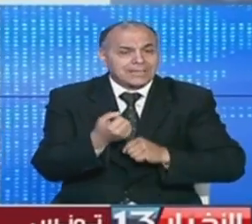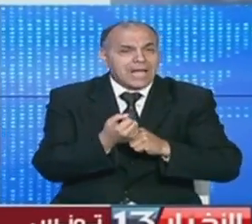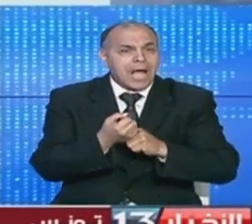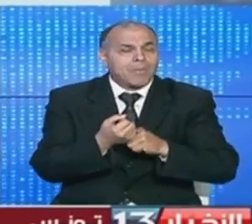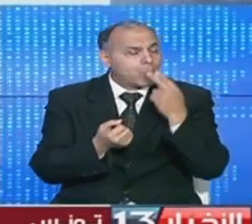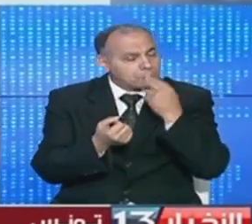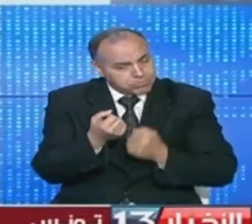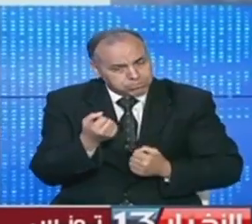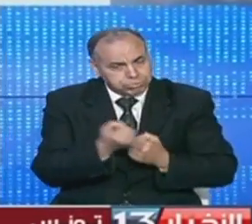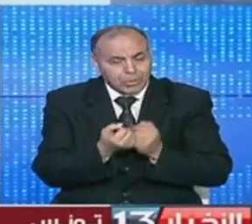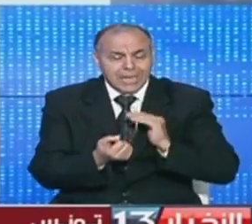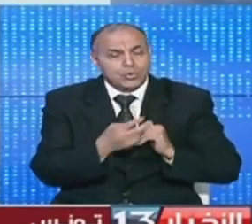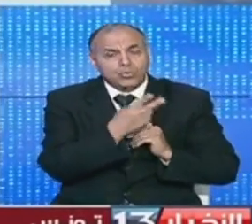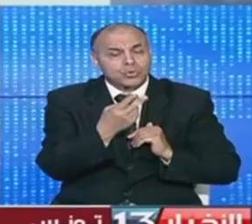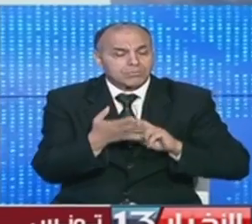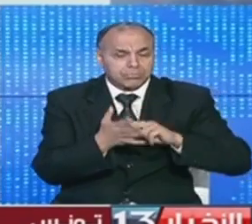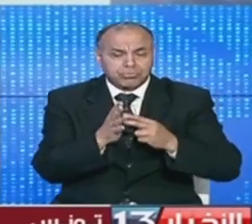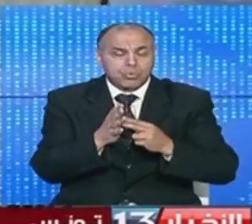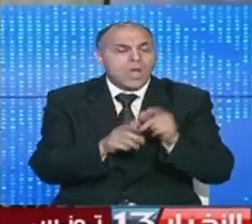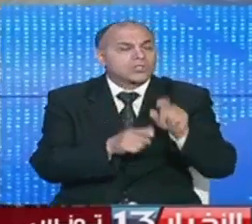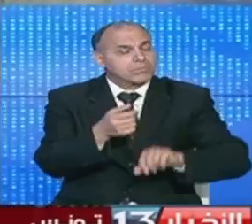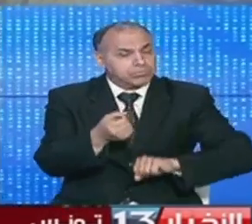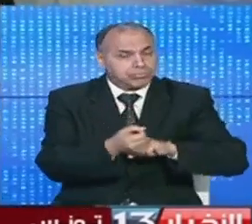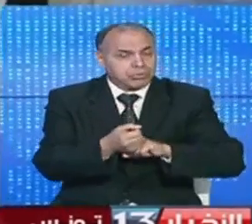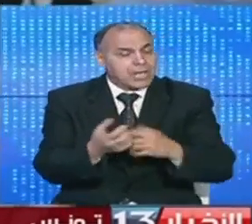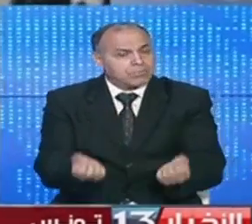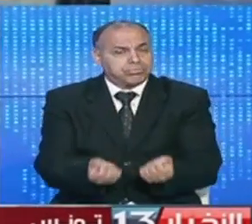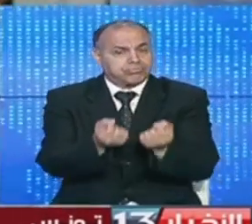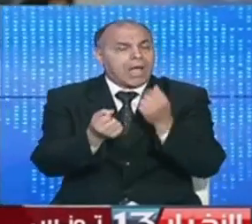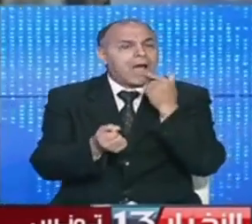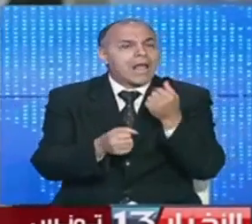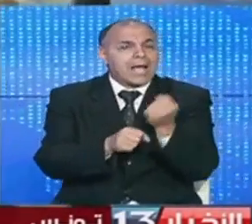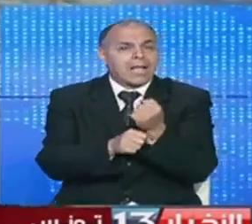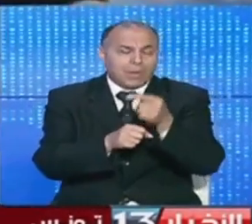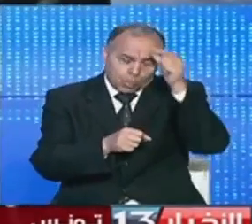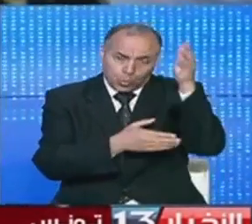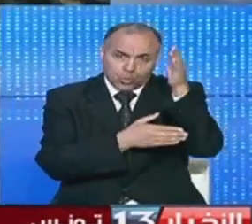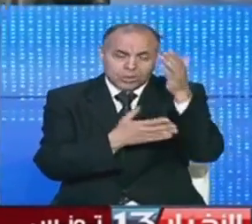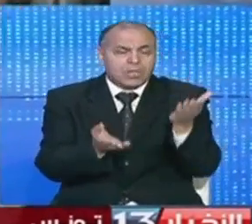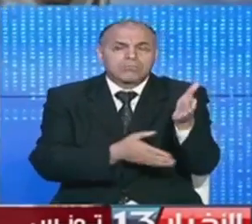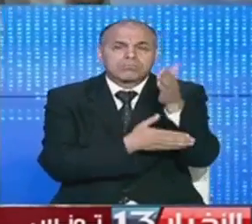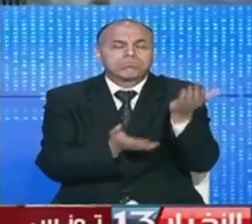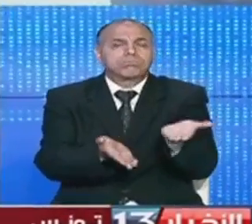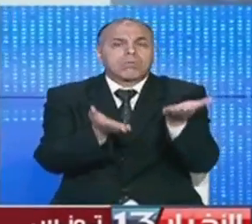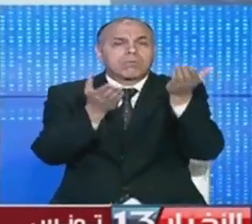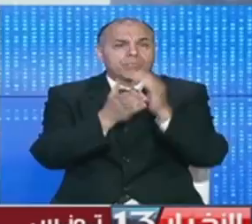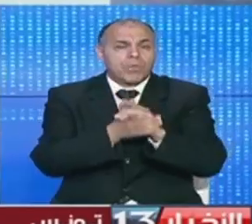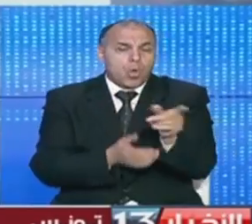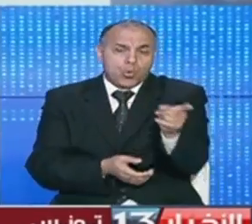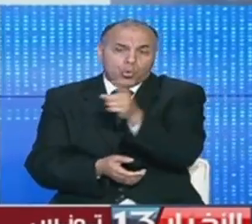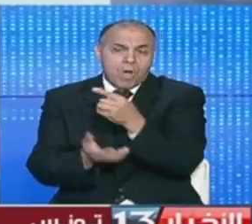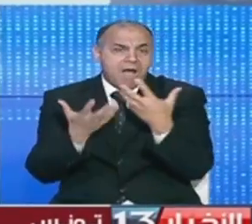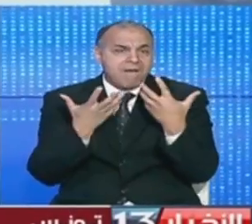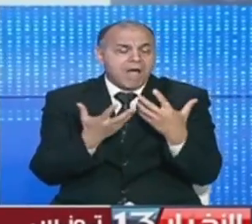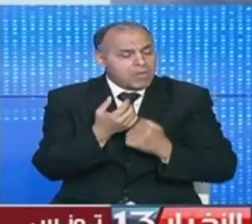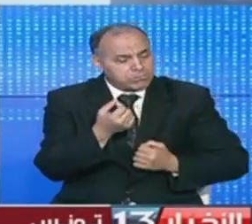المؤسسة الأمنية والعسكرية لوجستيا وبشريا للنهوض بها من أجل خدمة الوطن ورفع رايته عاليا. أنتم في حاجة